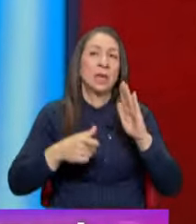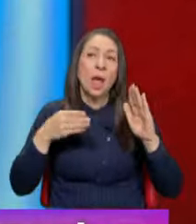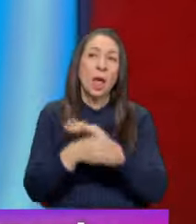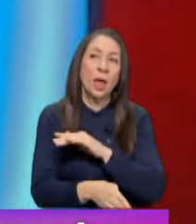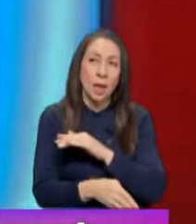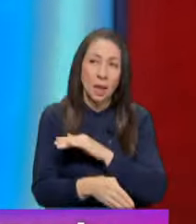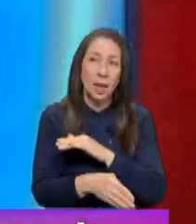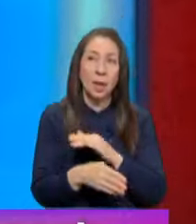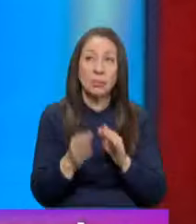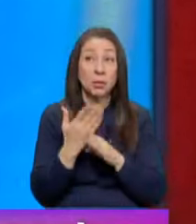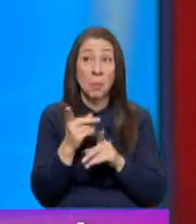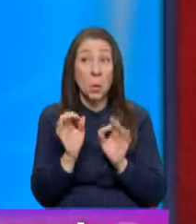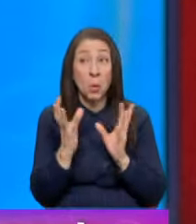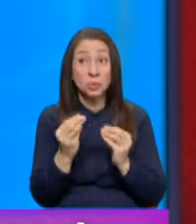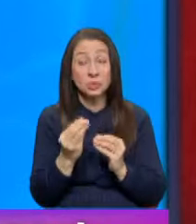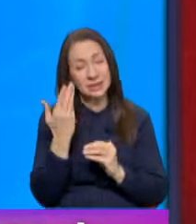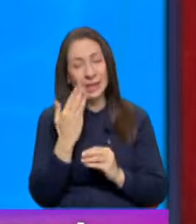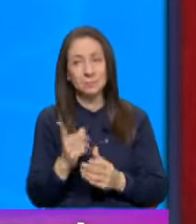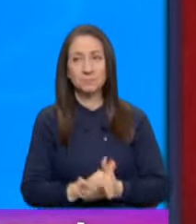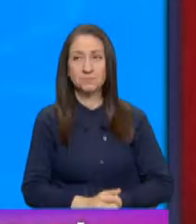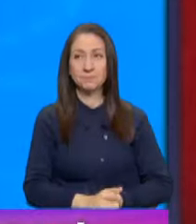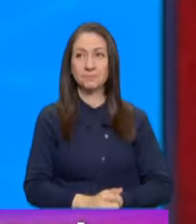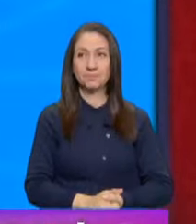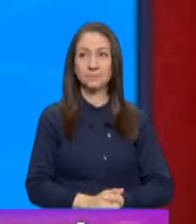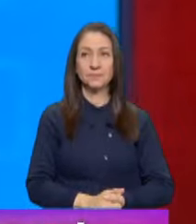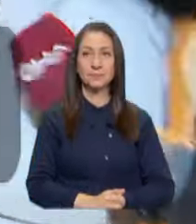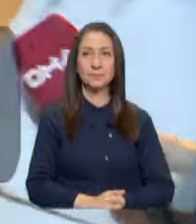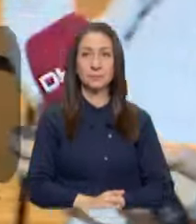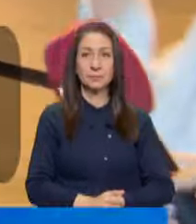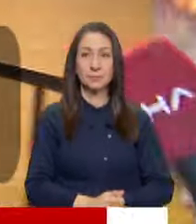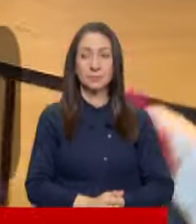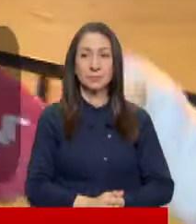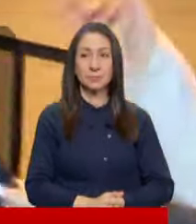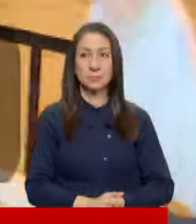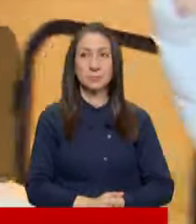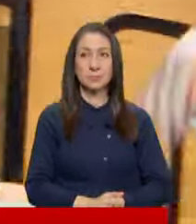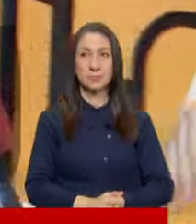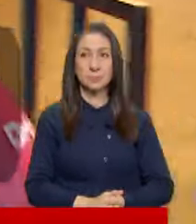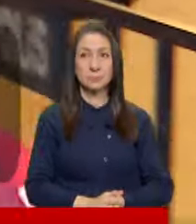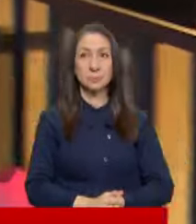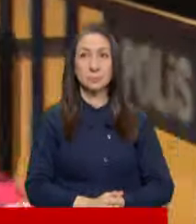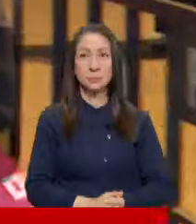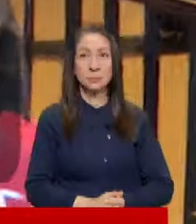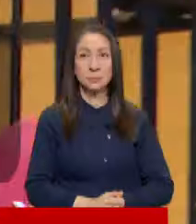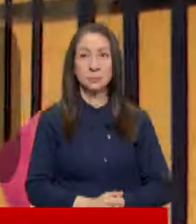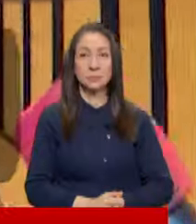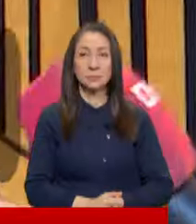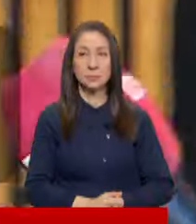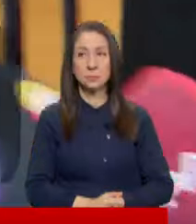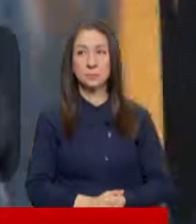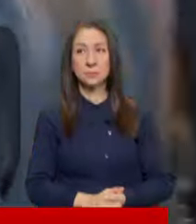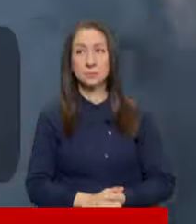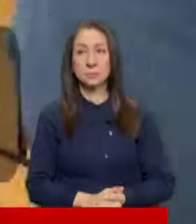yetiştirildi Niye böyle oldu izleyelim 17'den önce süresinde bir Başvuru yapıldı Başvuru yapıldı sıkıntı